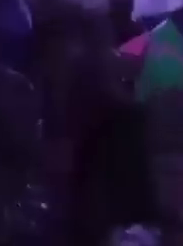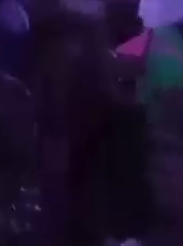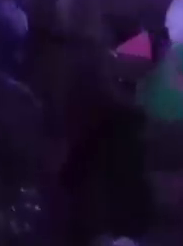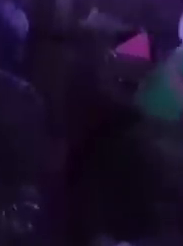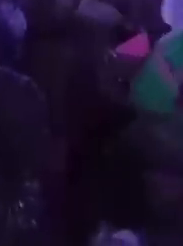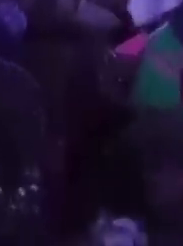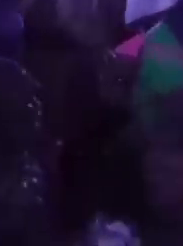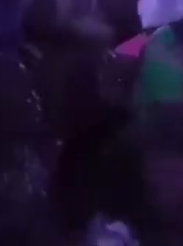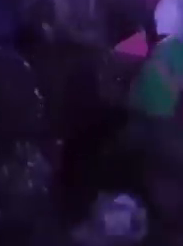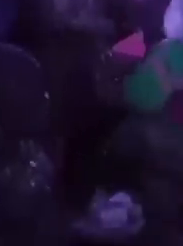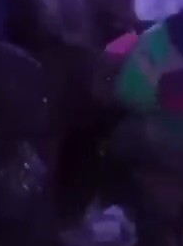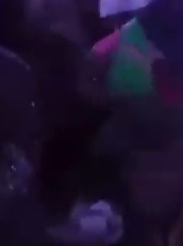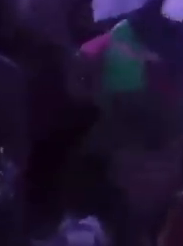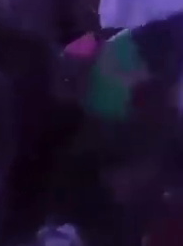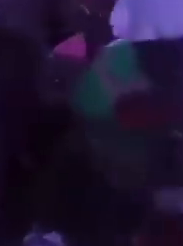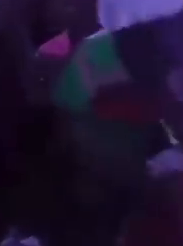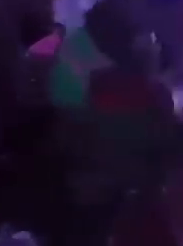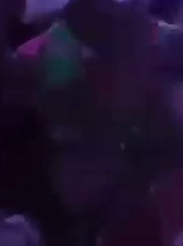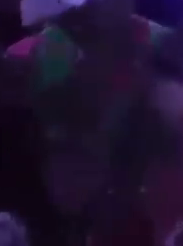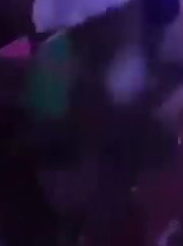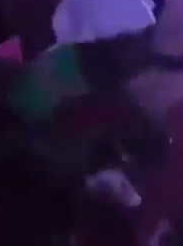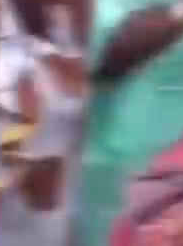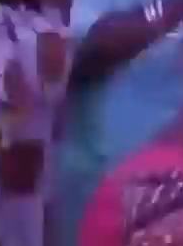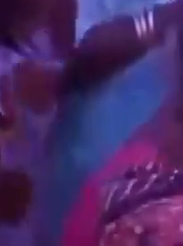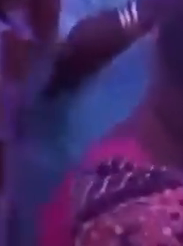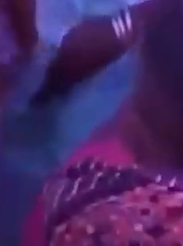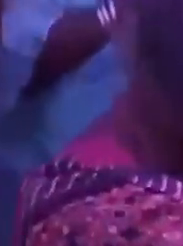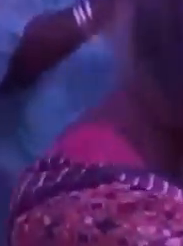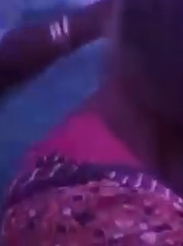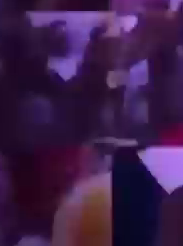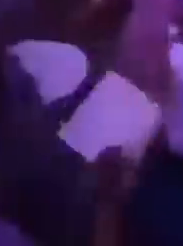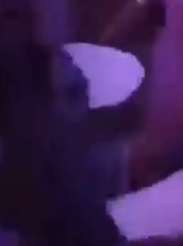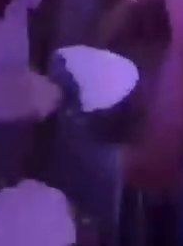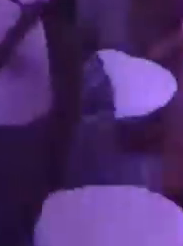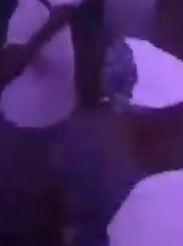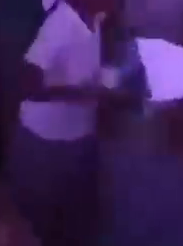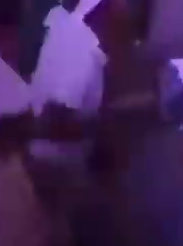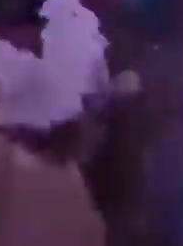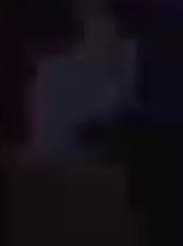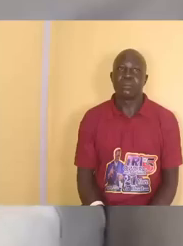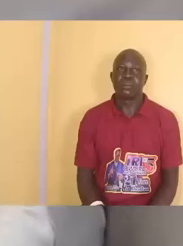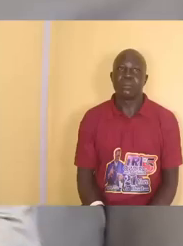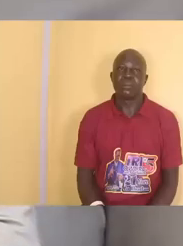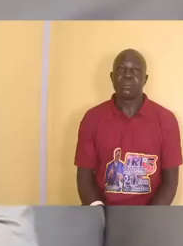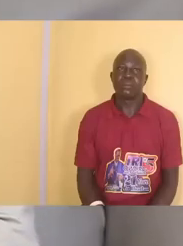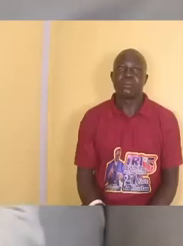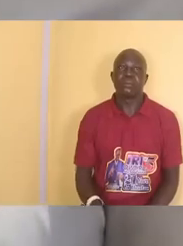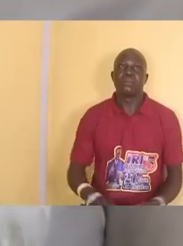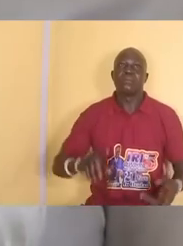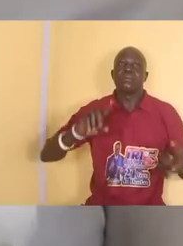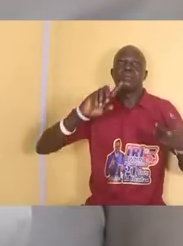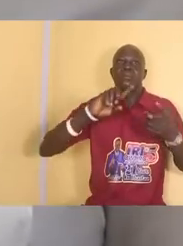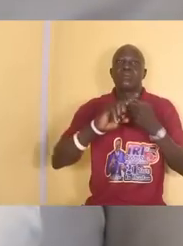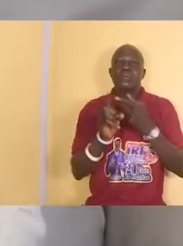City ìjọkùn ṣàgámù àkárí ìgboro ìṣàgámù làwọn ti pàdé. Ó fẹ́ bá ọ̀dá máa jẹ́ bó tí ò ṣe dá dúró. ni oni